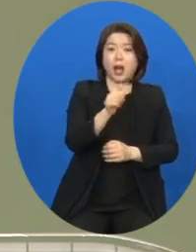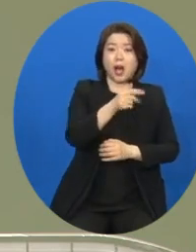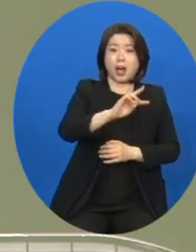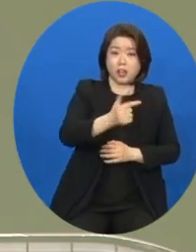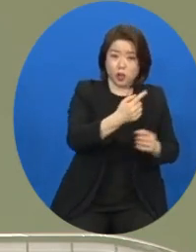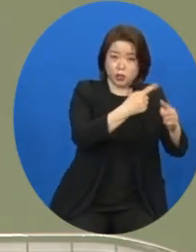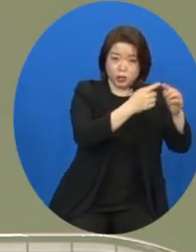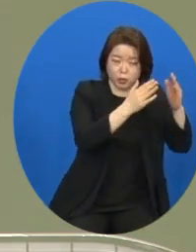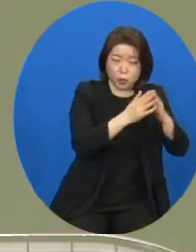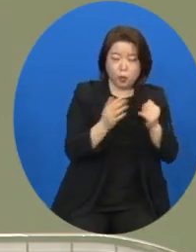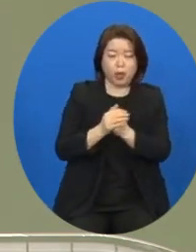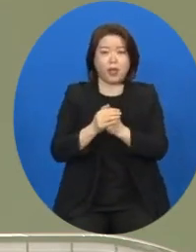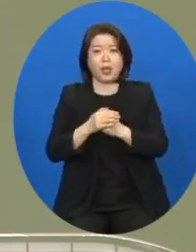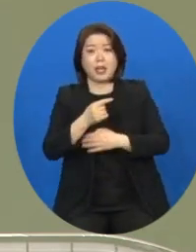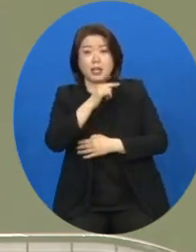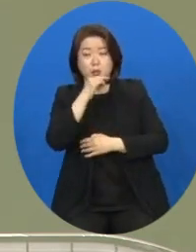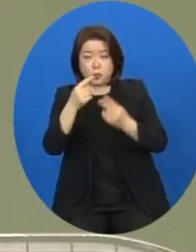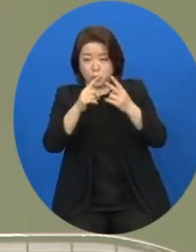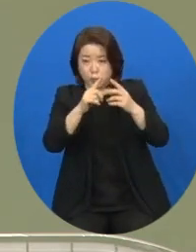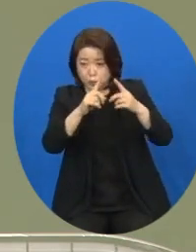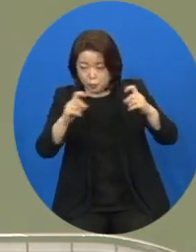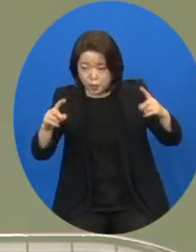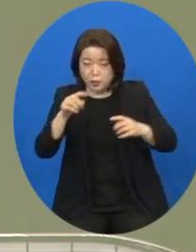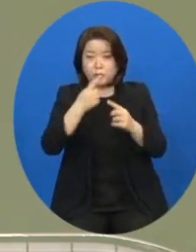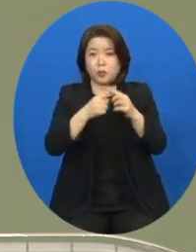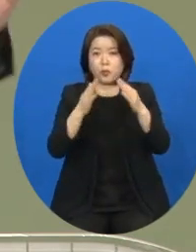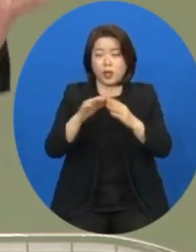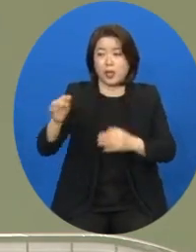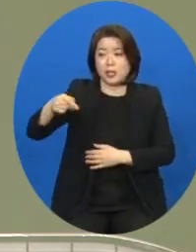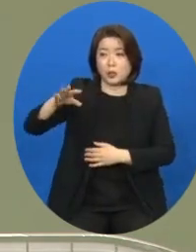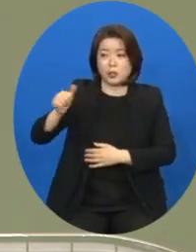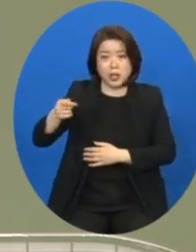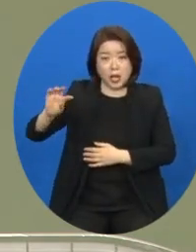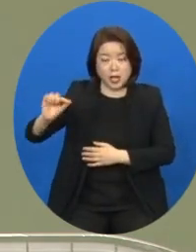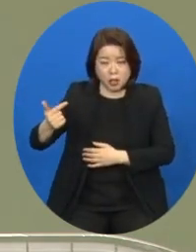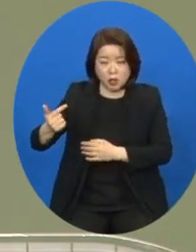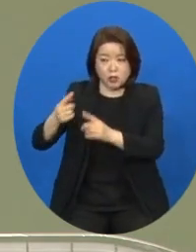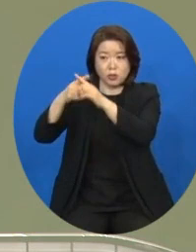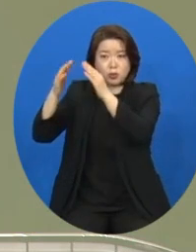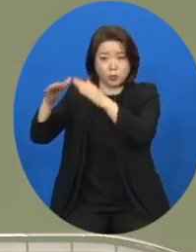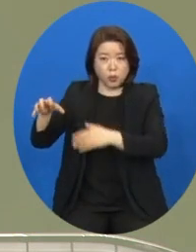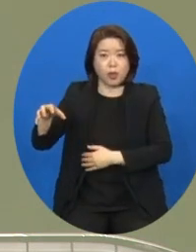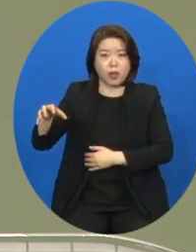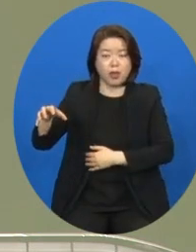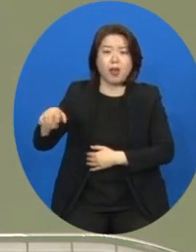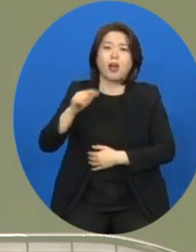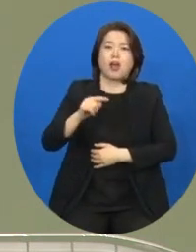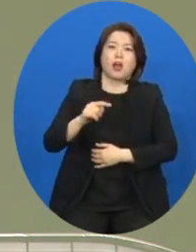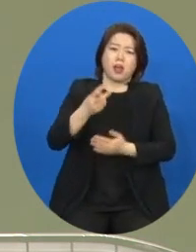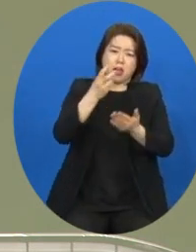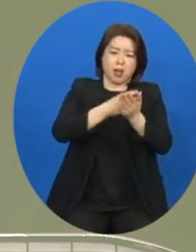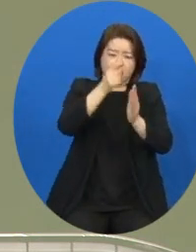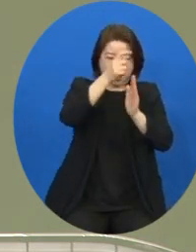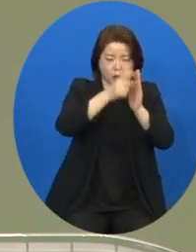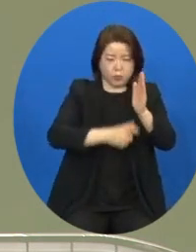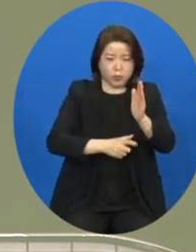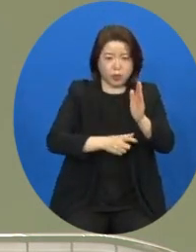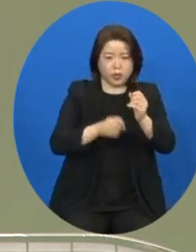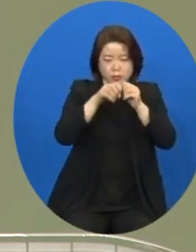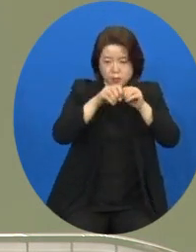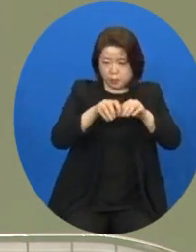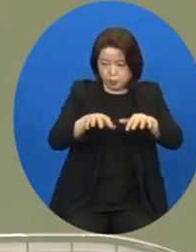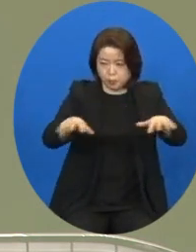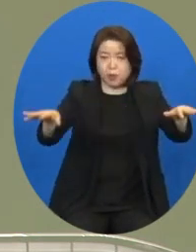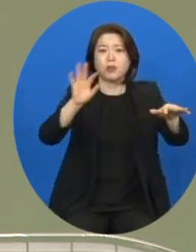동대문교회, 상동교회, 우리 감리교회 모교회들이 다 됐어요. 이